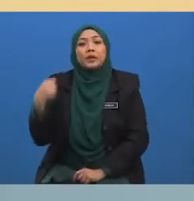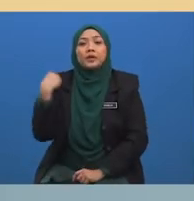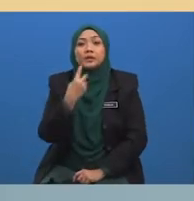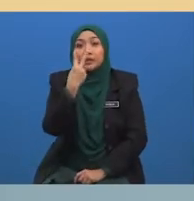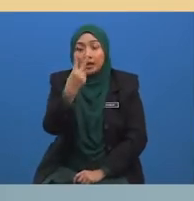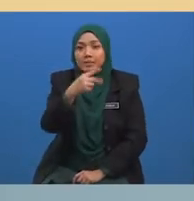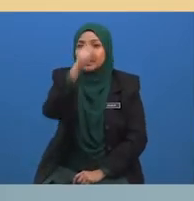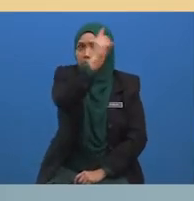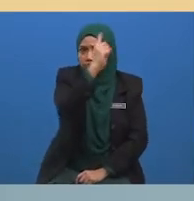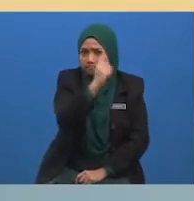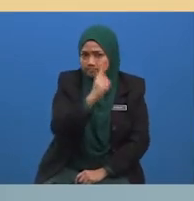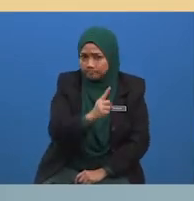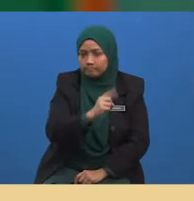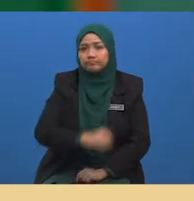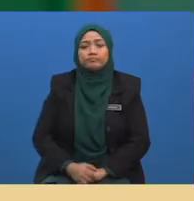satu persatu ya.